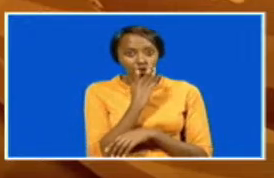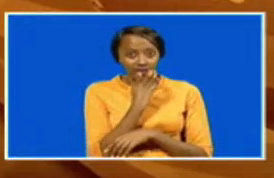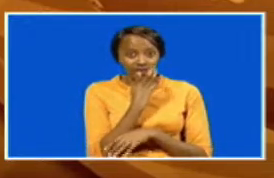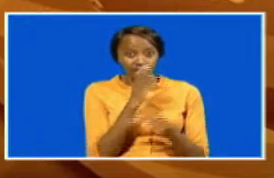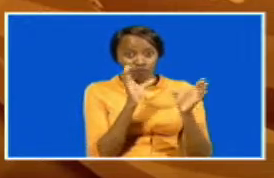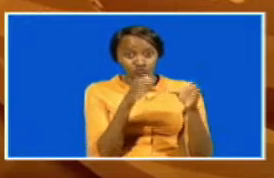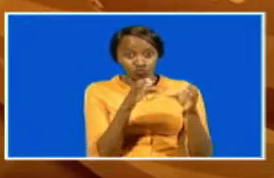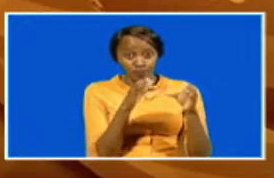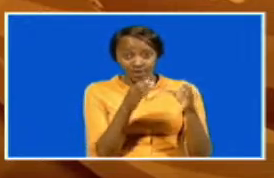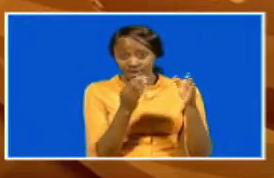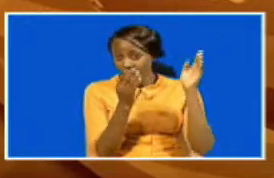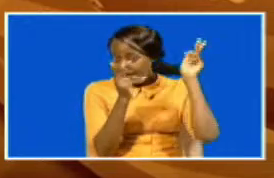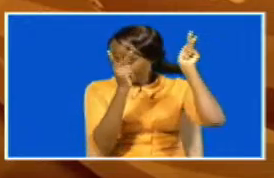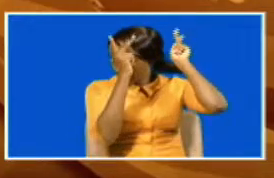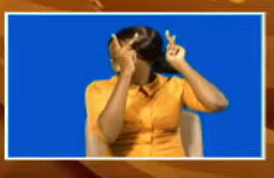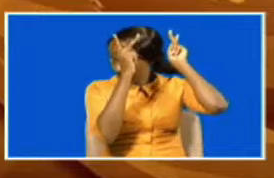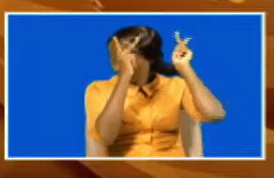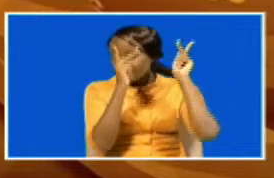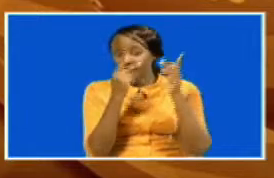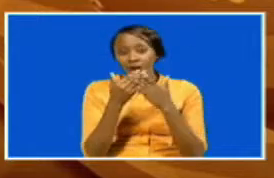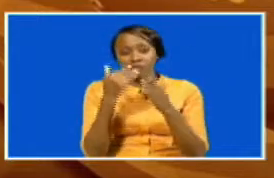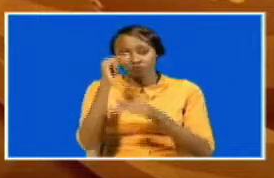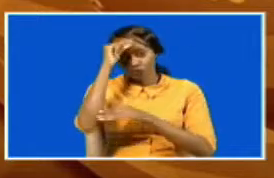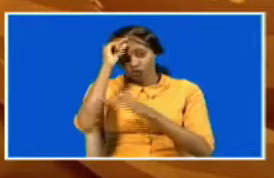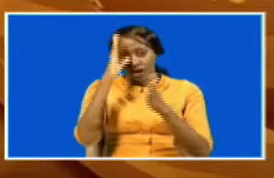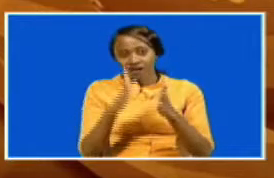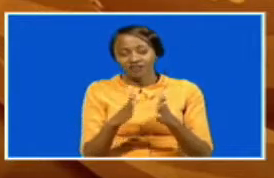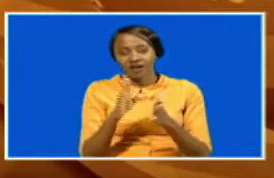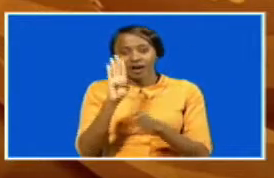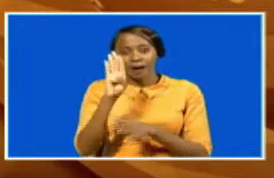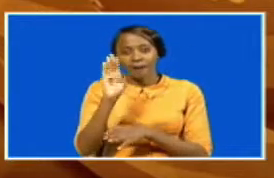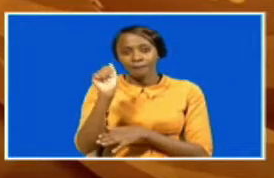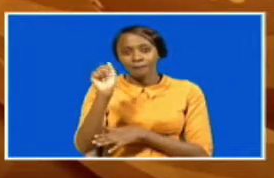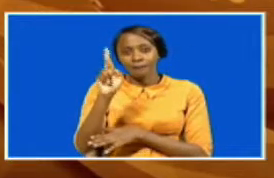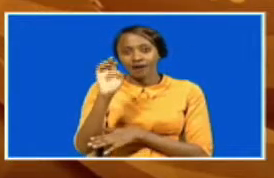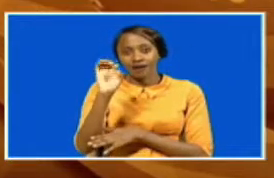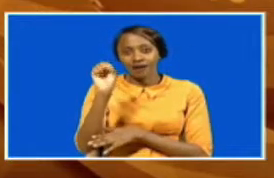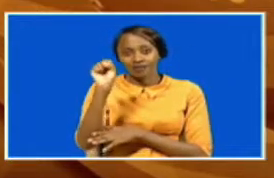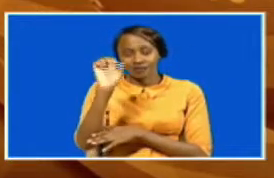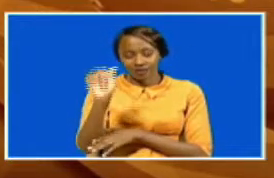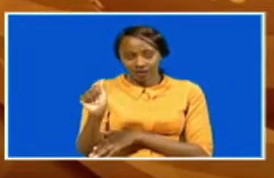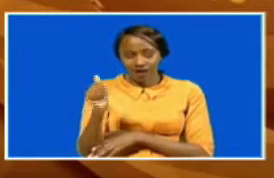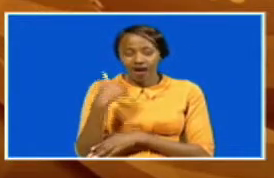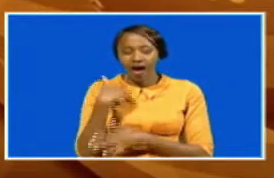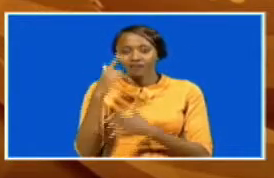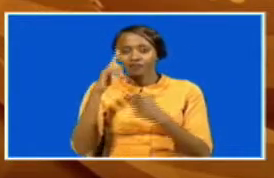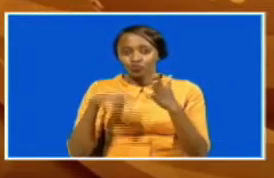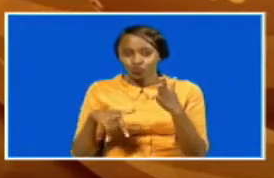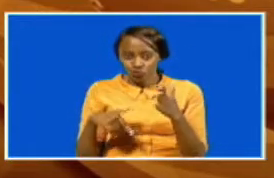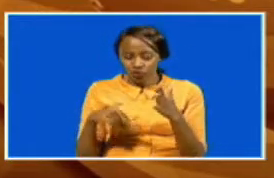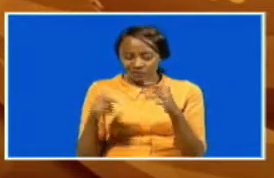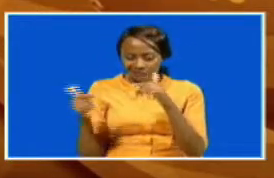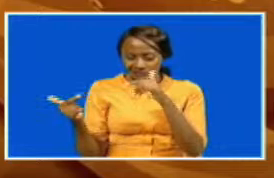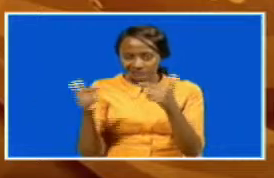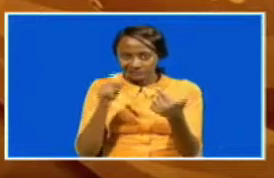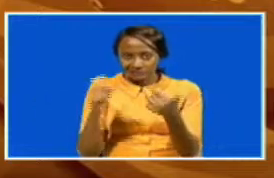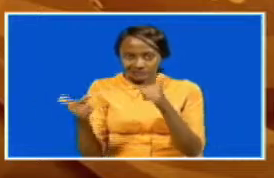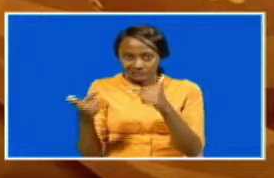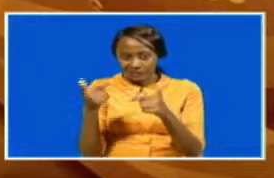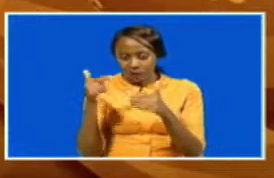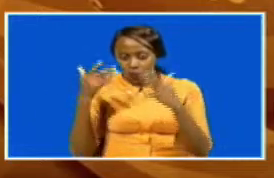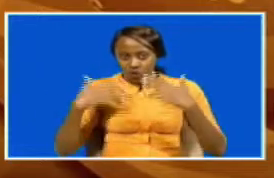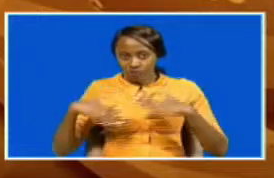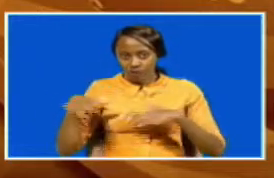ya Kakamega baada ya gavana wa kaunti hiyo Fernandez Barasa kukabidhiwa na wenyekiti wa chama hicho katika kaunti